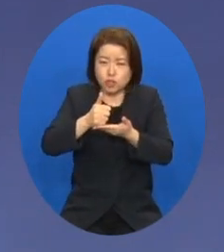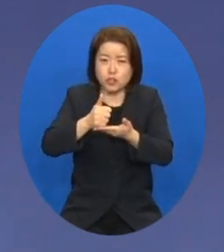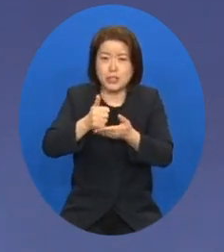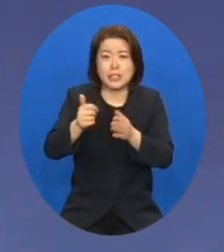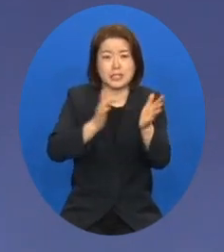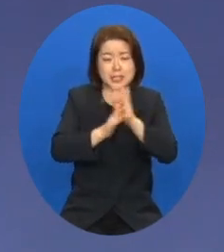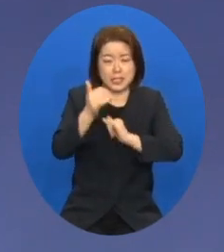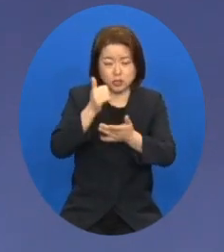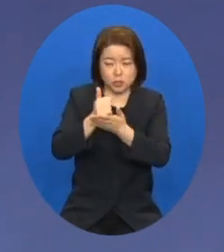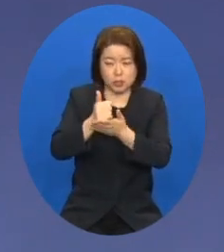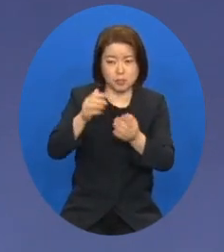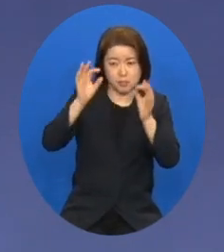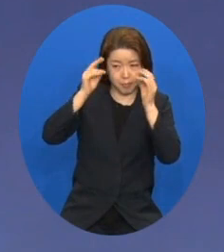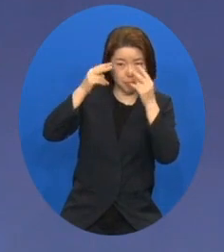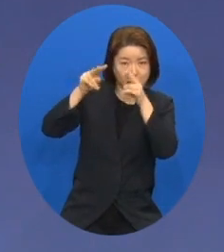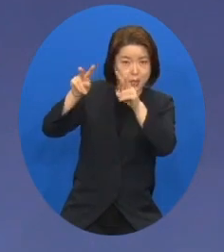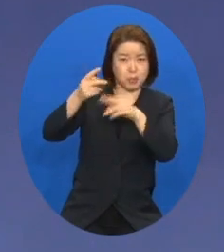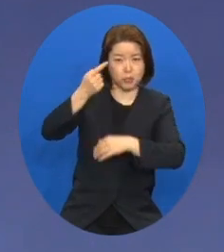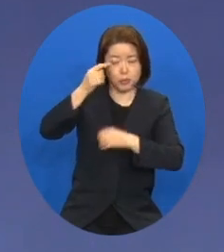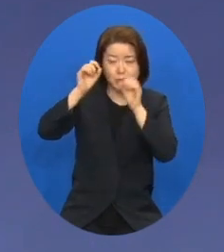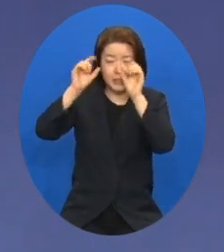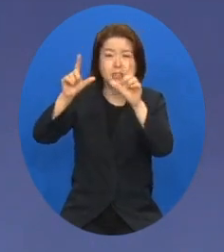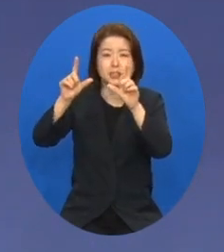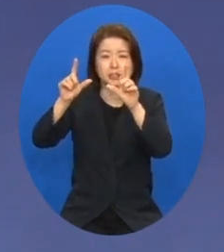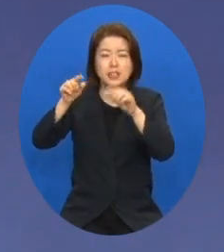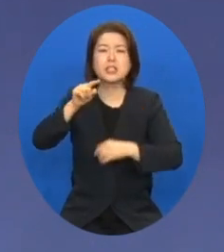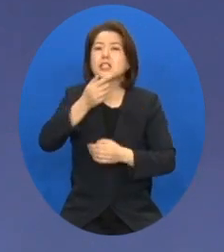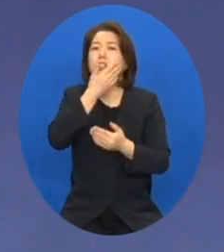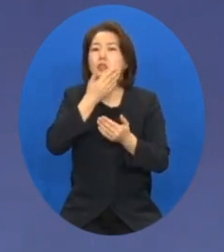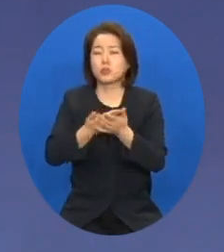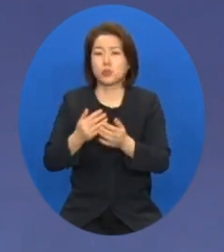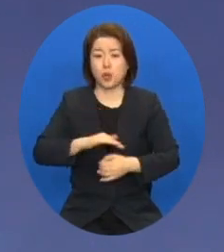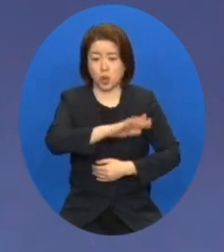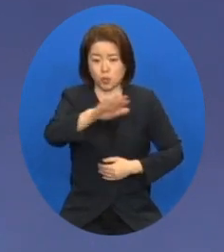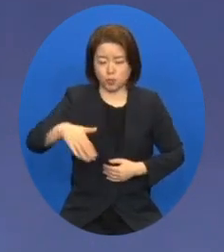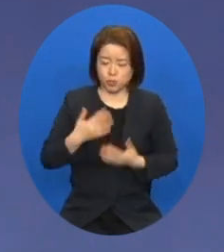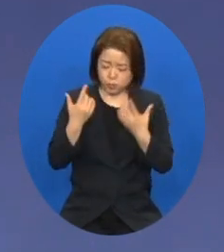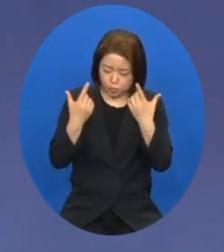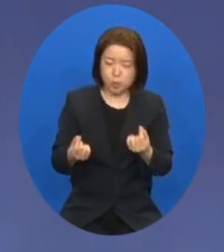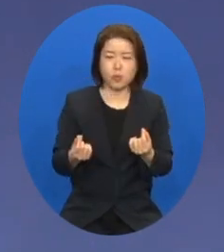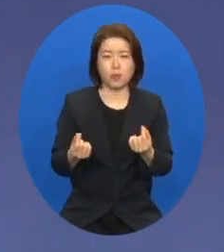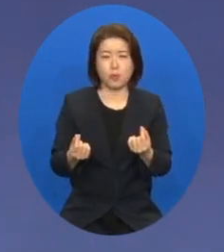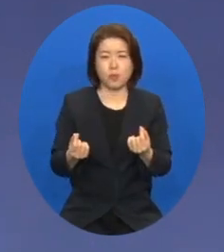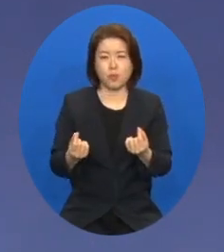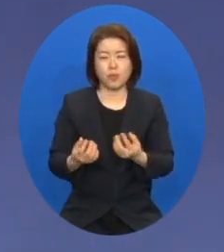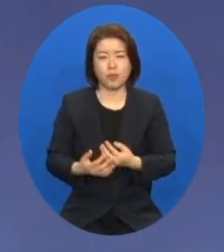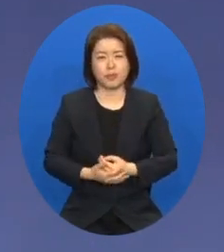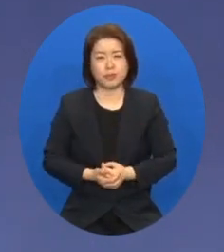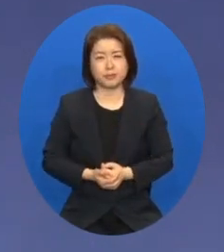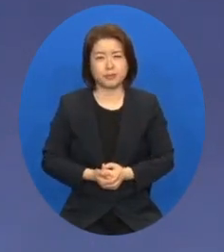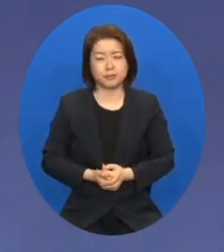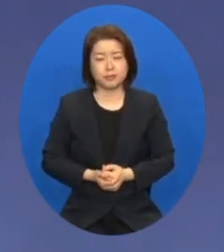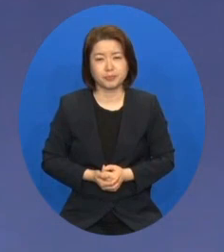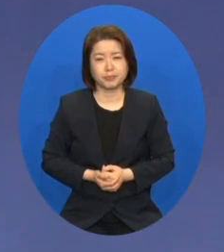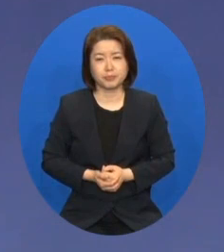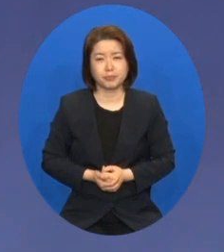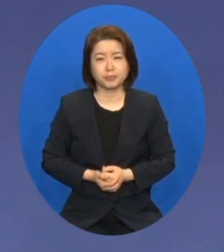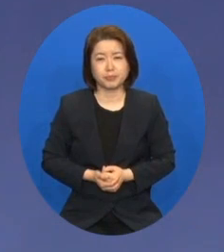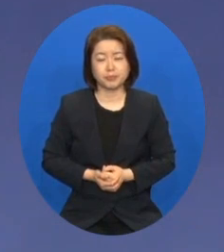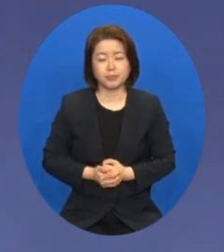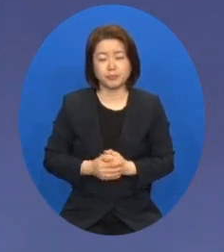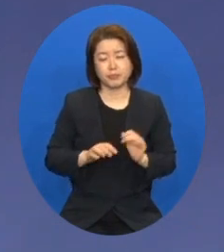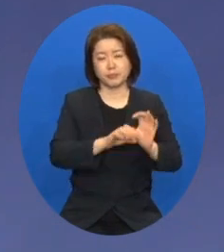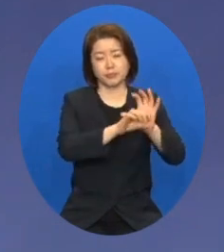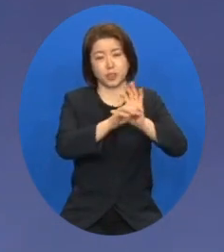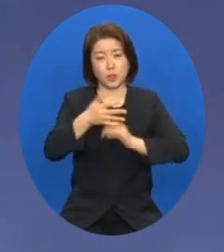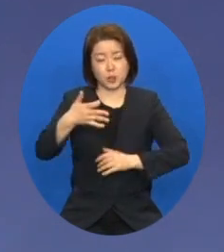그분을 바라보는 눈이 또 있는가 하는 것인 우리에게도 마찬가지인 것입니다 코로나